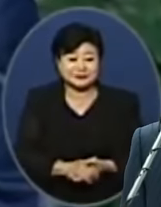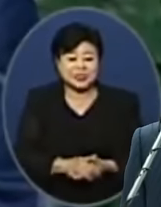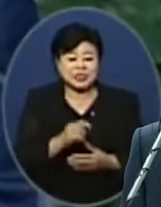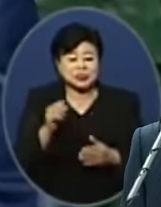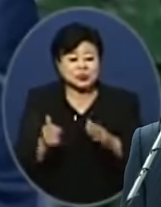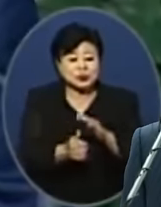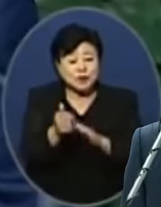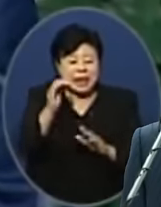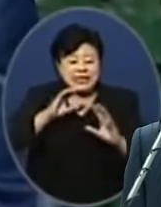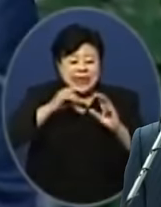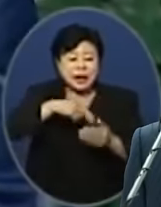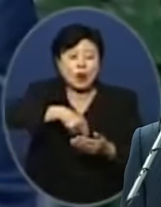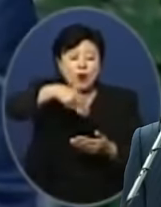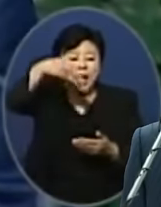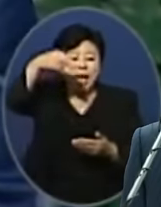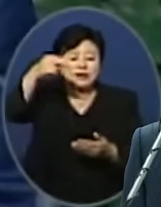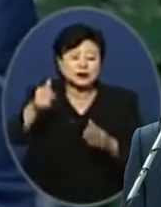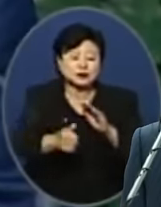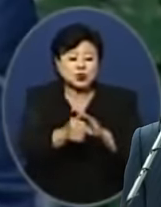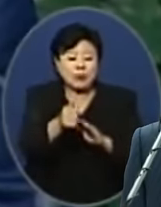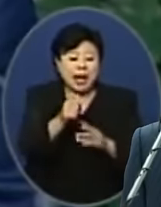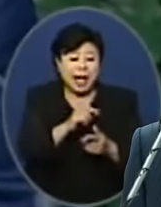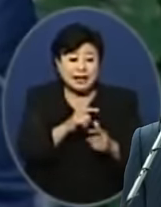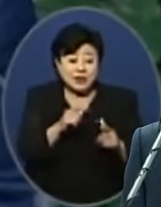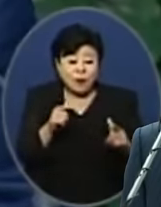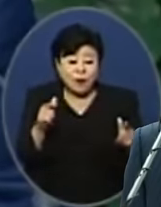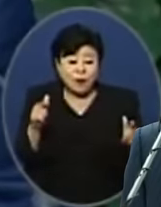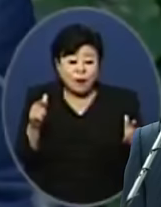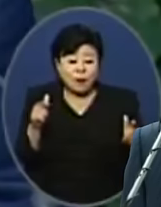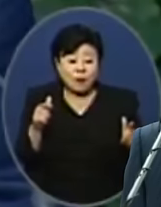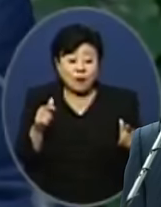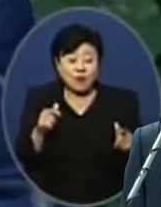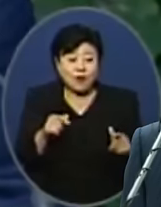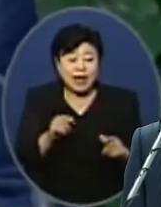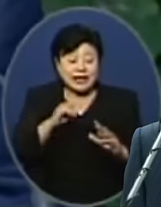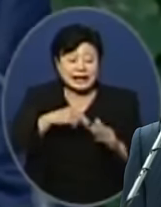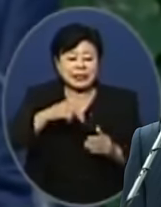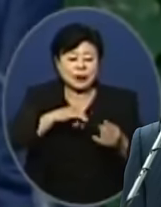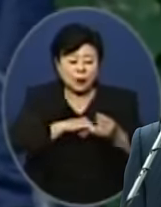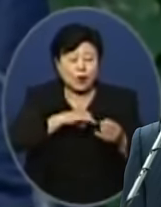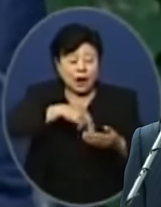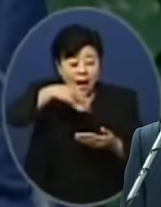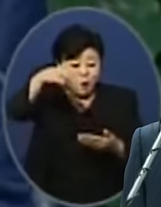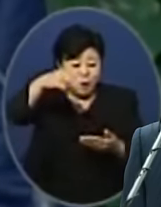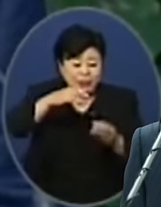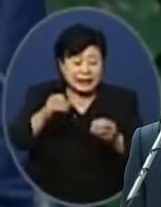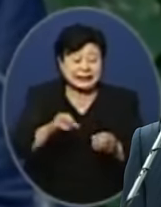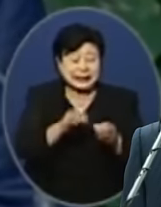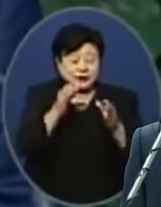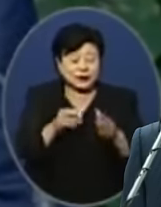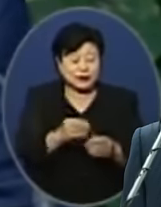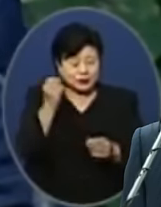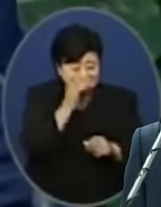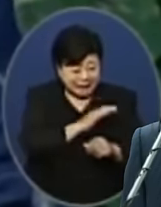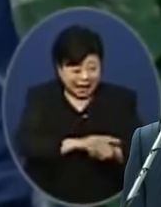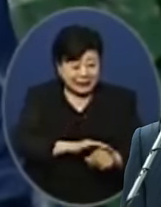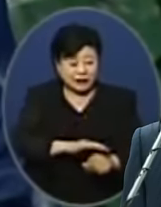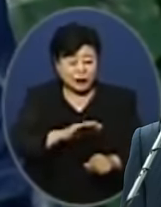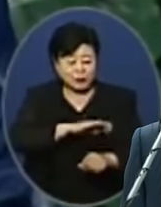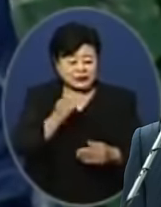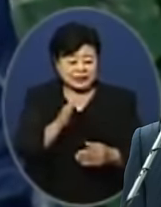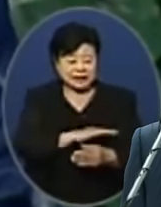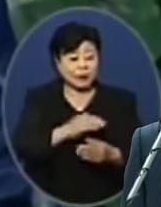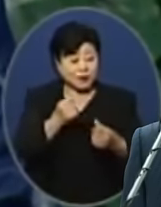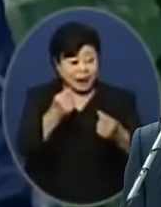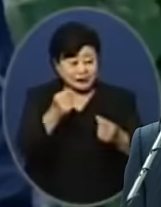그 소망은 천당 올라갈 소망 말고요, 그거는 반드시 올라가는 것이고 이 땅에 사는 동안에 영혼이 잘 되고 범사에 잘 되며